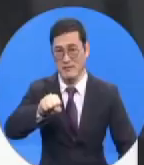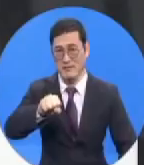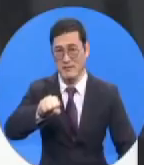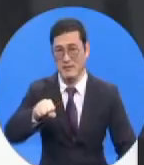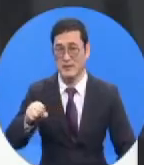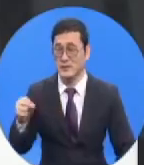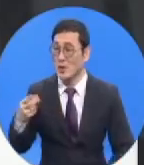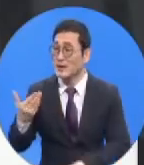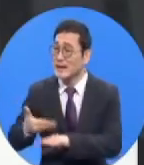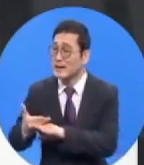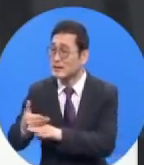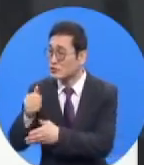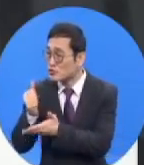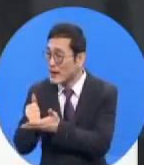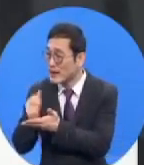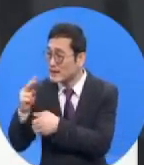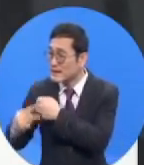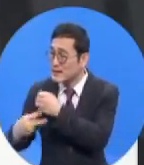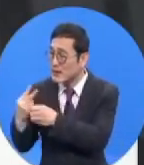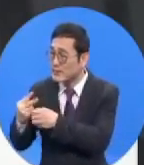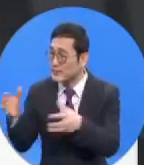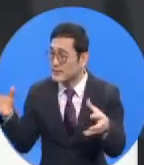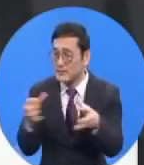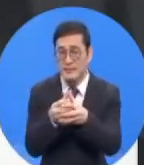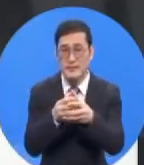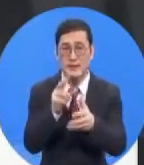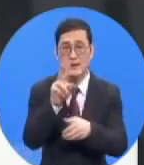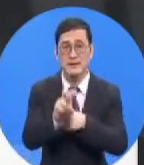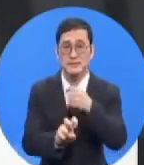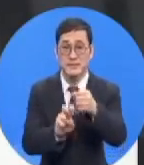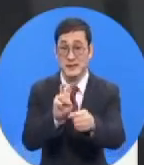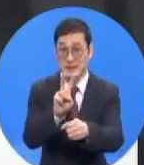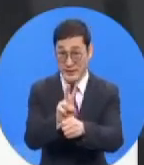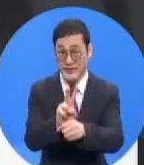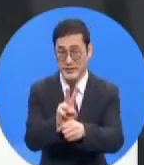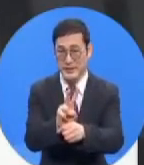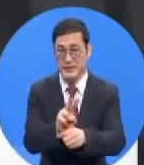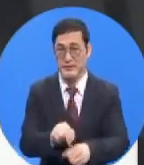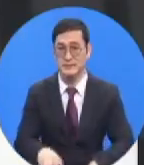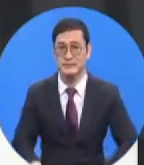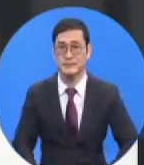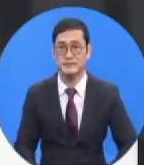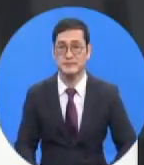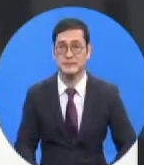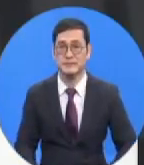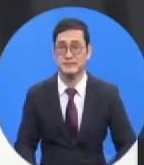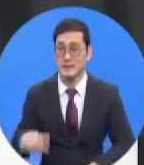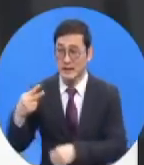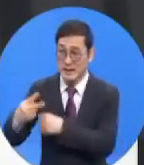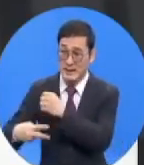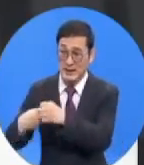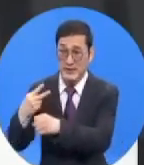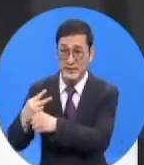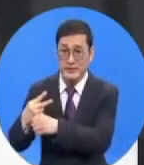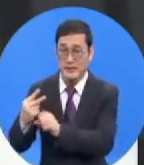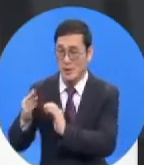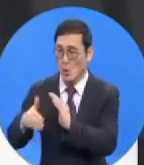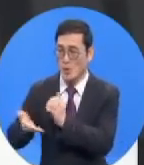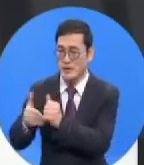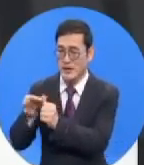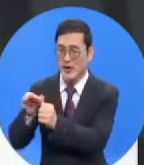포함해서 22년 총 확정이 된 건데요. 박근혜 전 대통령 공천 개입 유죄를 받았던 2년이 포함이 된 겁니다.